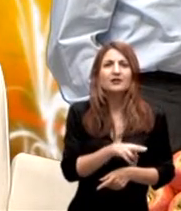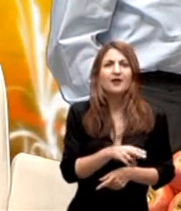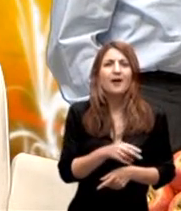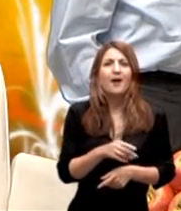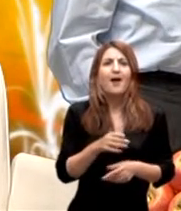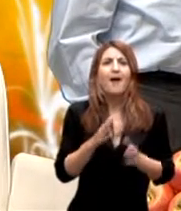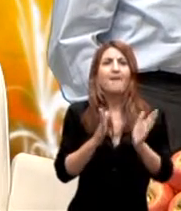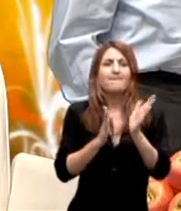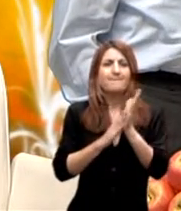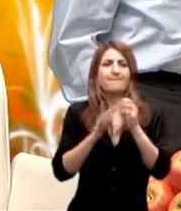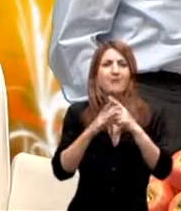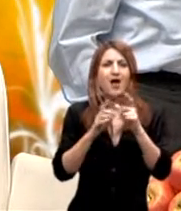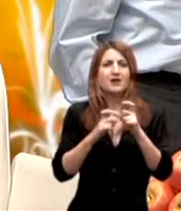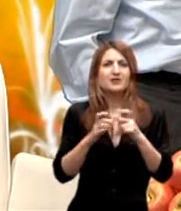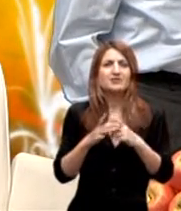mass